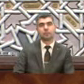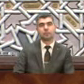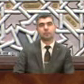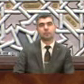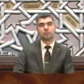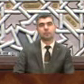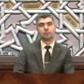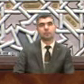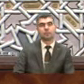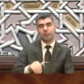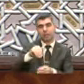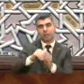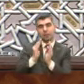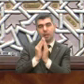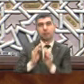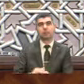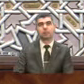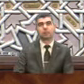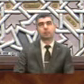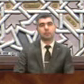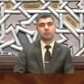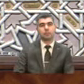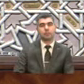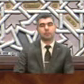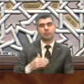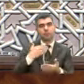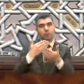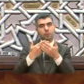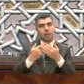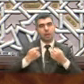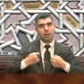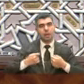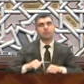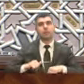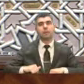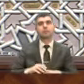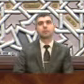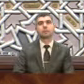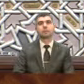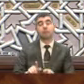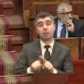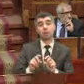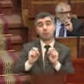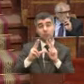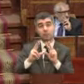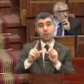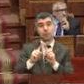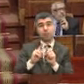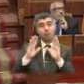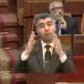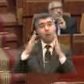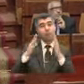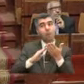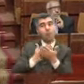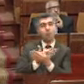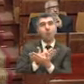تفضل السيد نائب فريق العدالة والتنمية، تفضلوا. شكرا سيد رئيس، السيدة الوزيرة، لابد أن نحيي جاليتنا المحترمة ونعتز